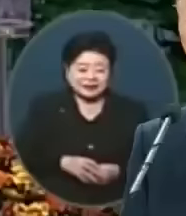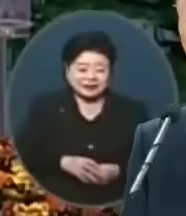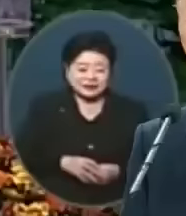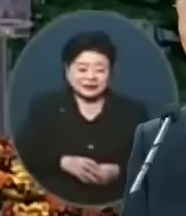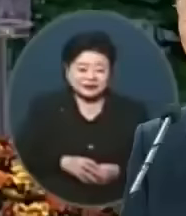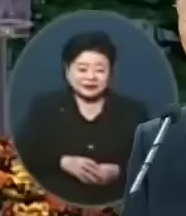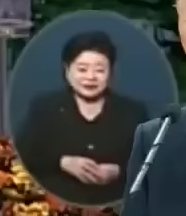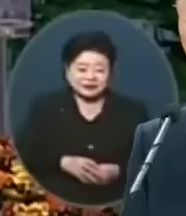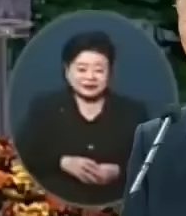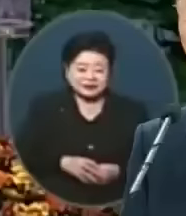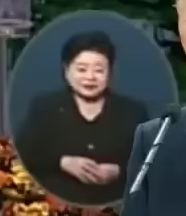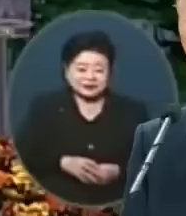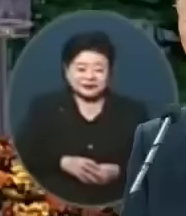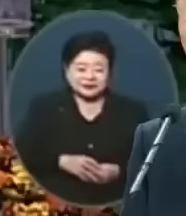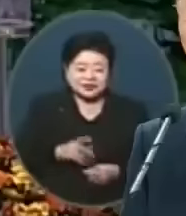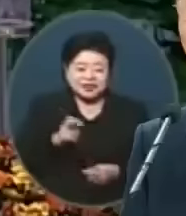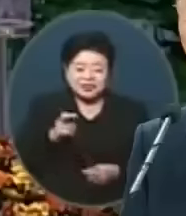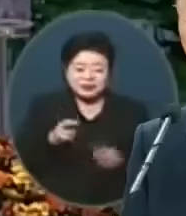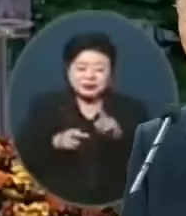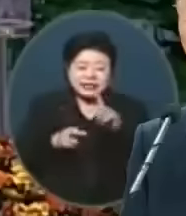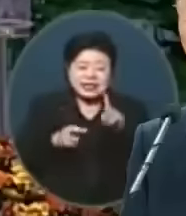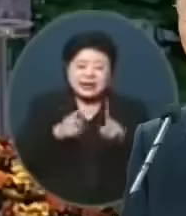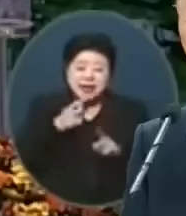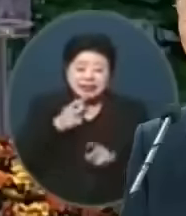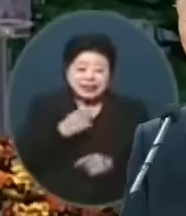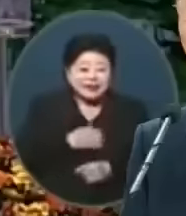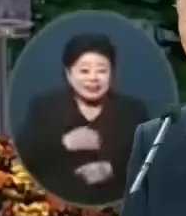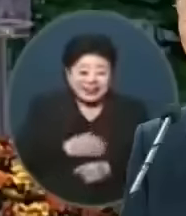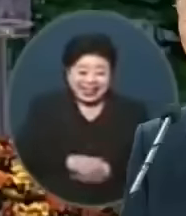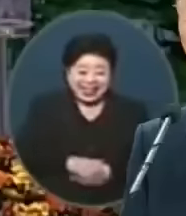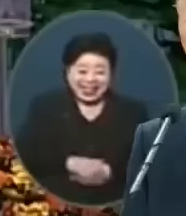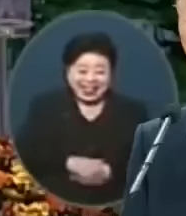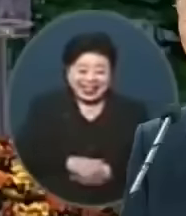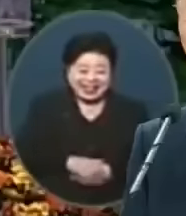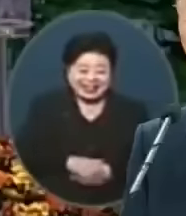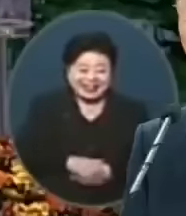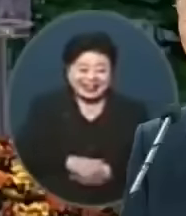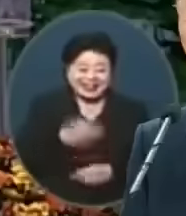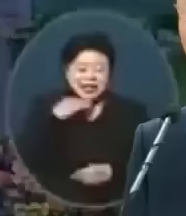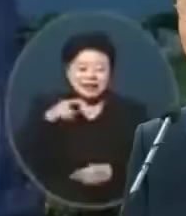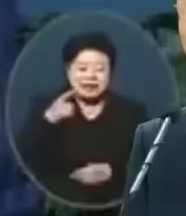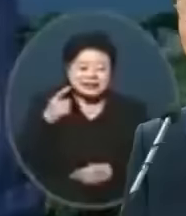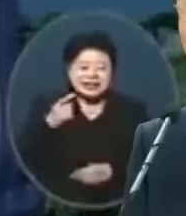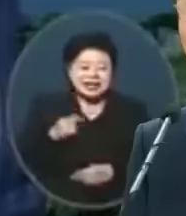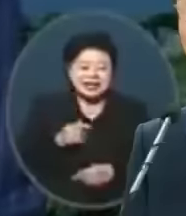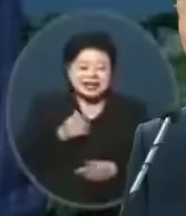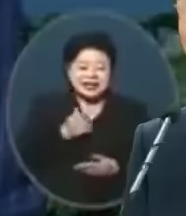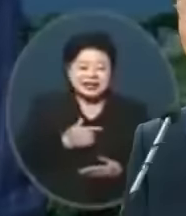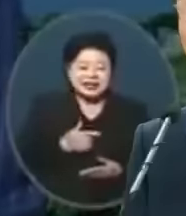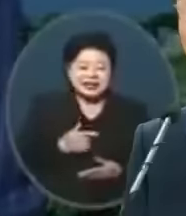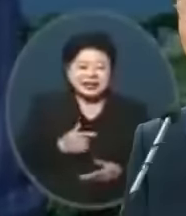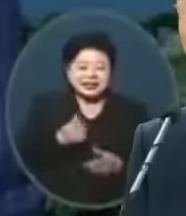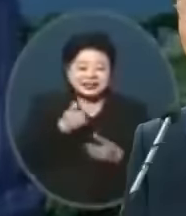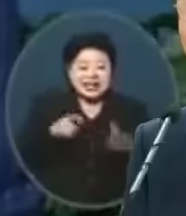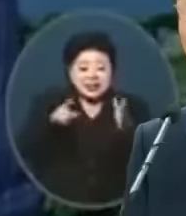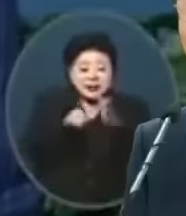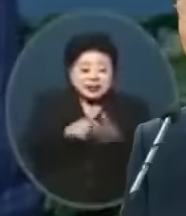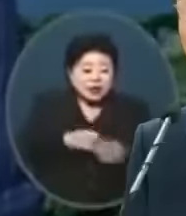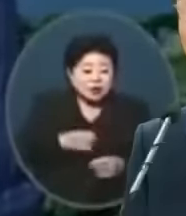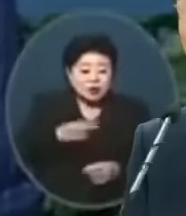사람보다는 12분지 1밖에 걱정하지 않는다. 100세를 살려면 걱정을 하지 말아야 되는